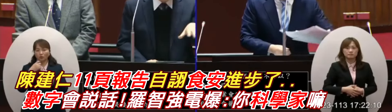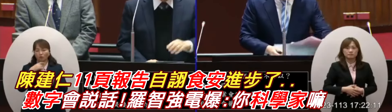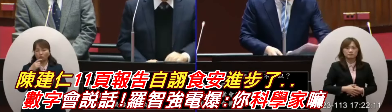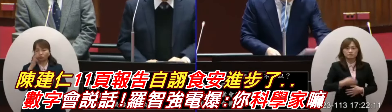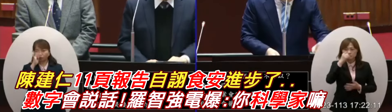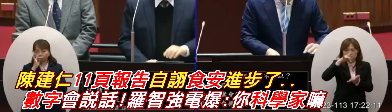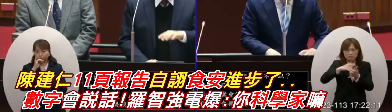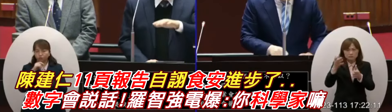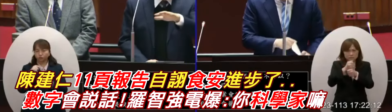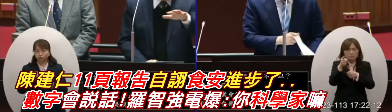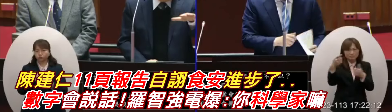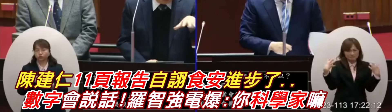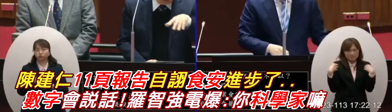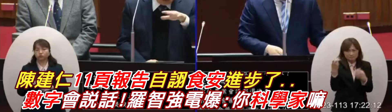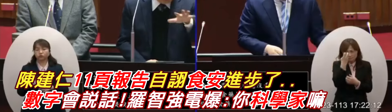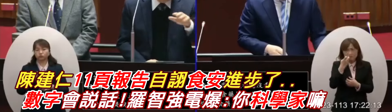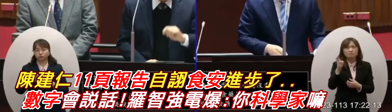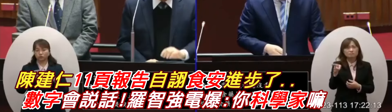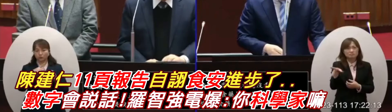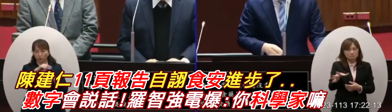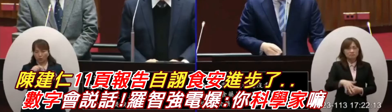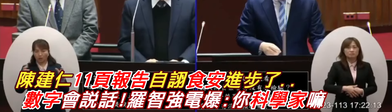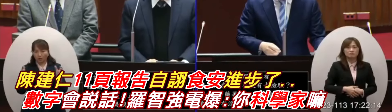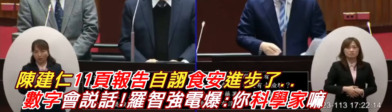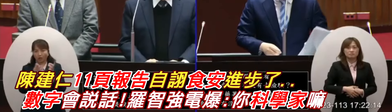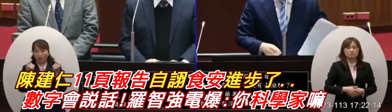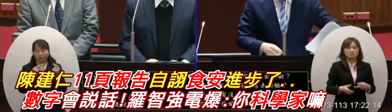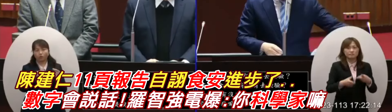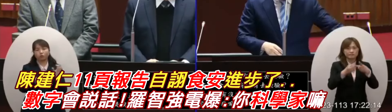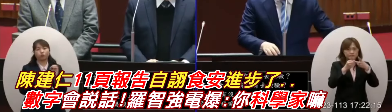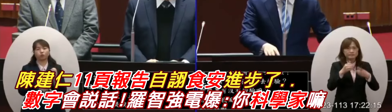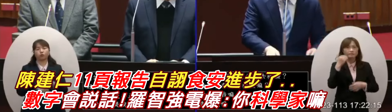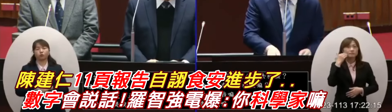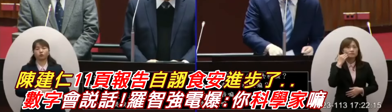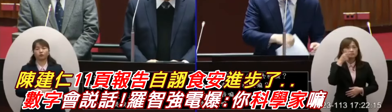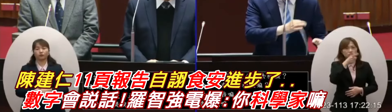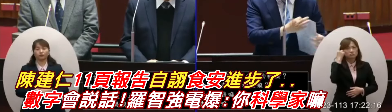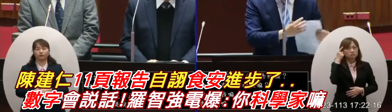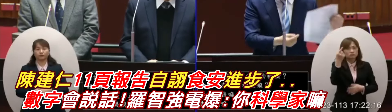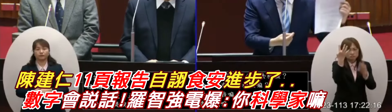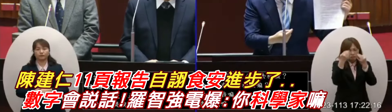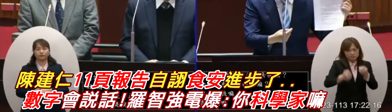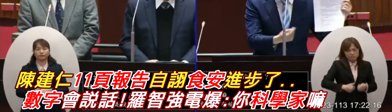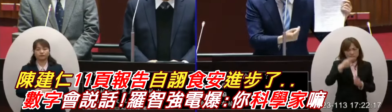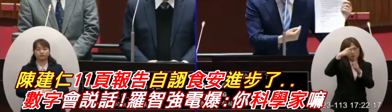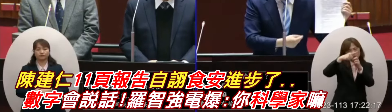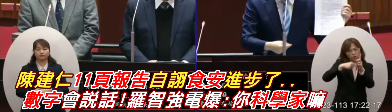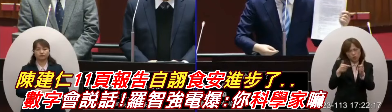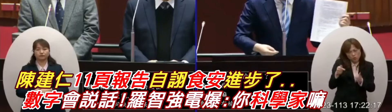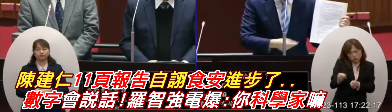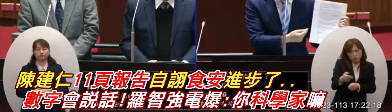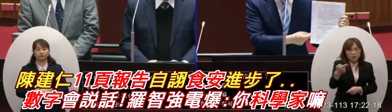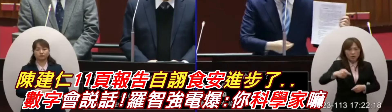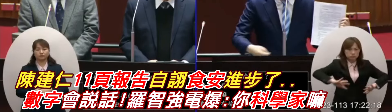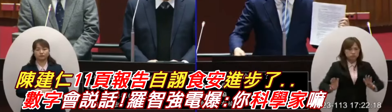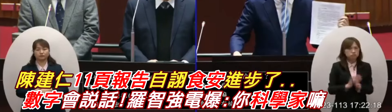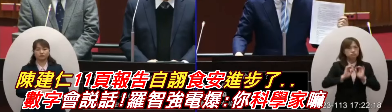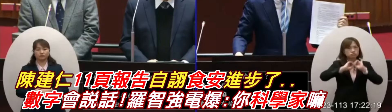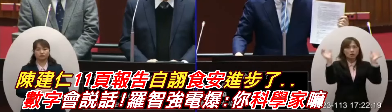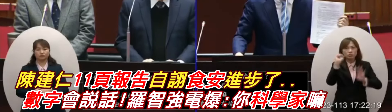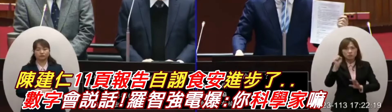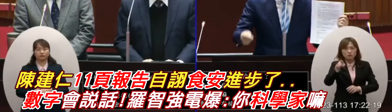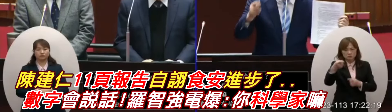有检验呐。 我们查的同批的结果都没有。 第二个，你如果真的认为数值太低，就不能立刻公布，写到法律